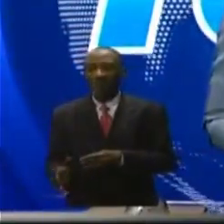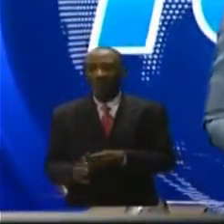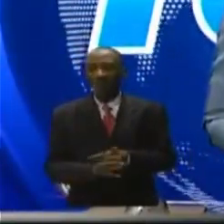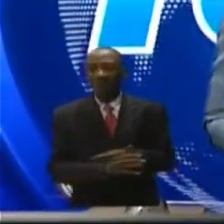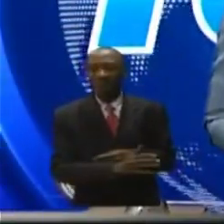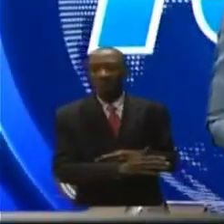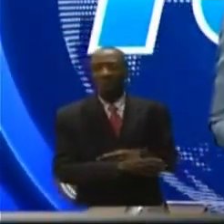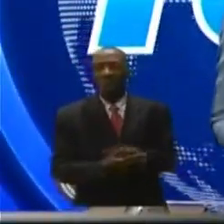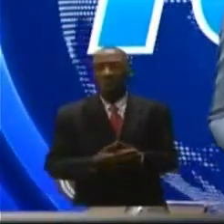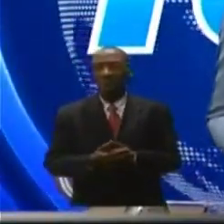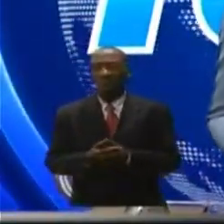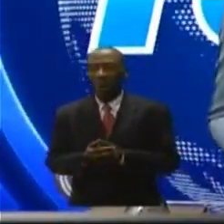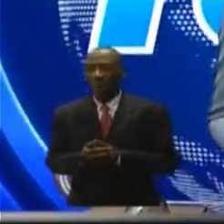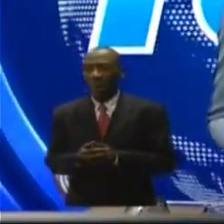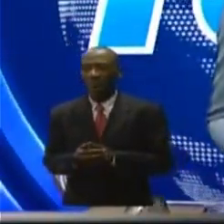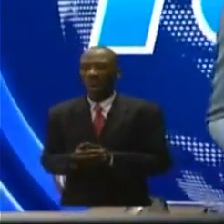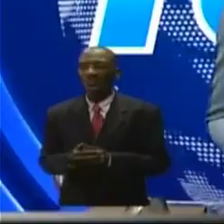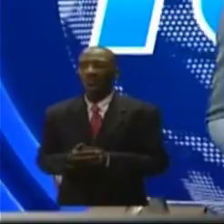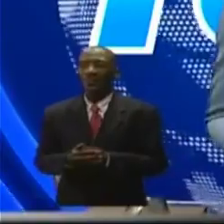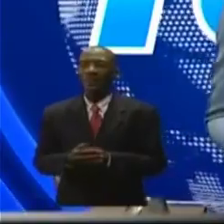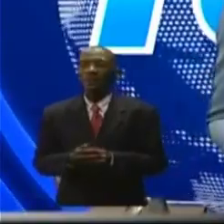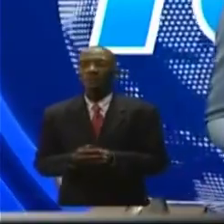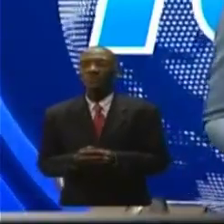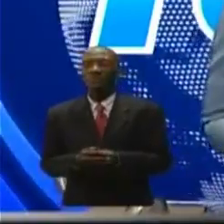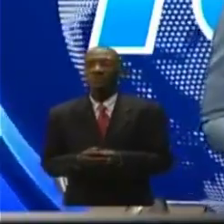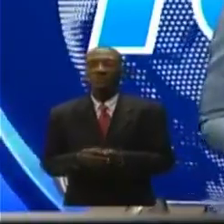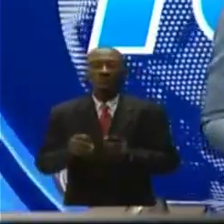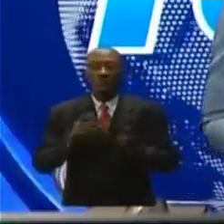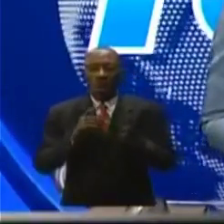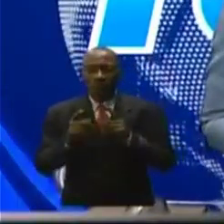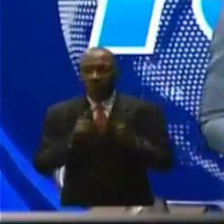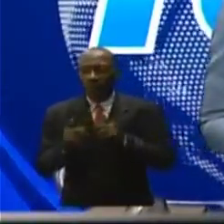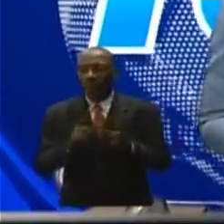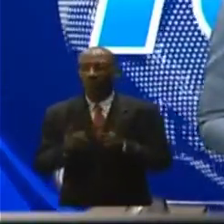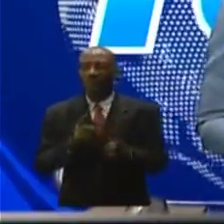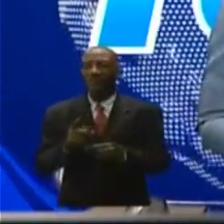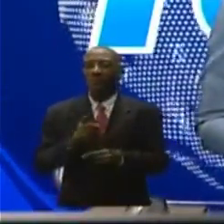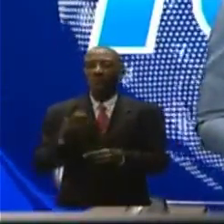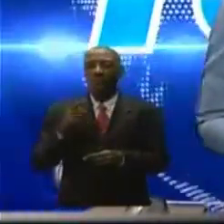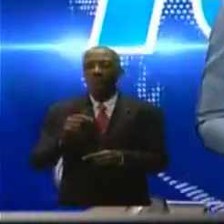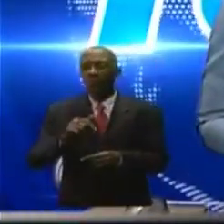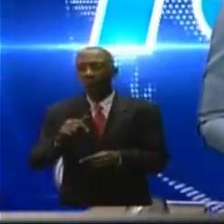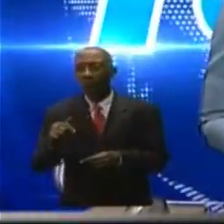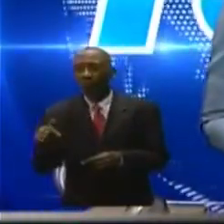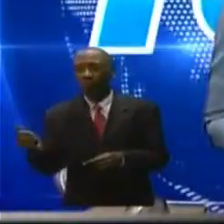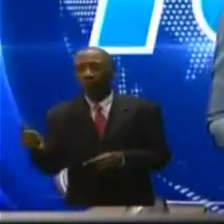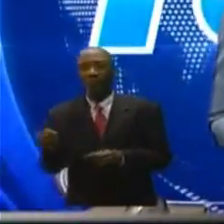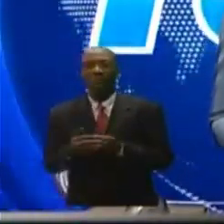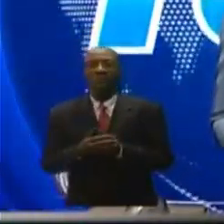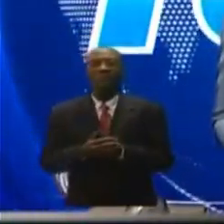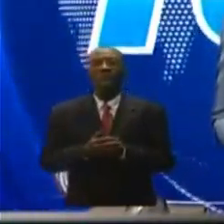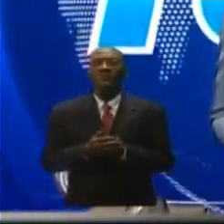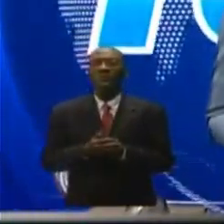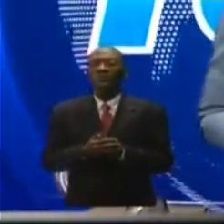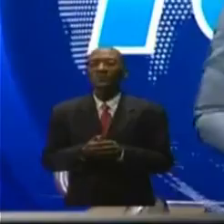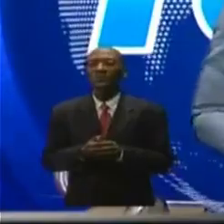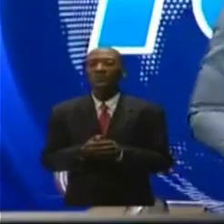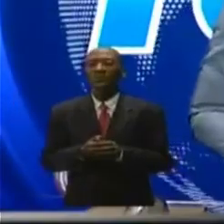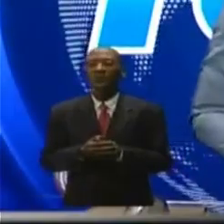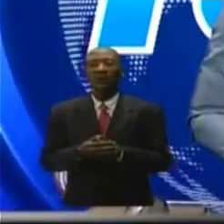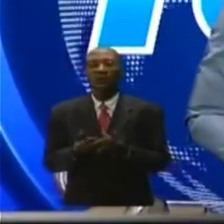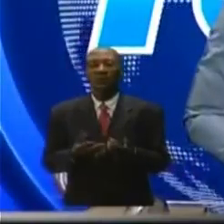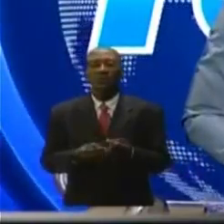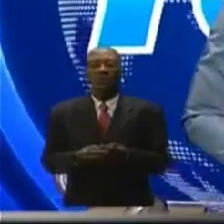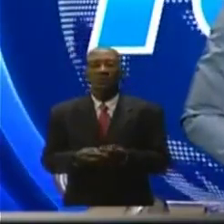petit à petit une réalité. Un lot de câbles remis pour l'électrification de Kisanso, un ouf de soulagement pour